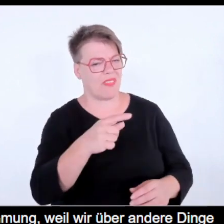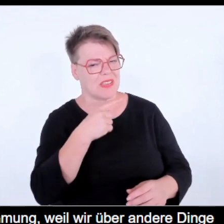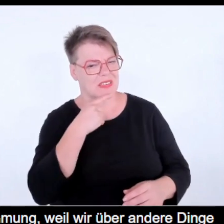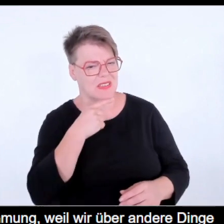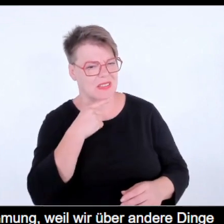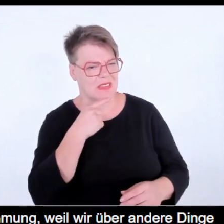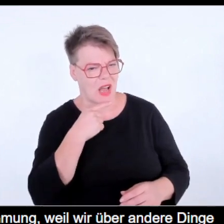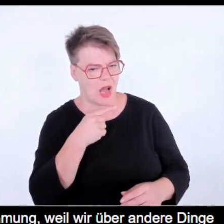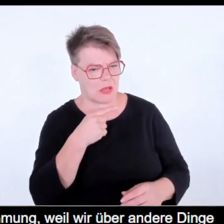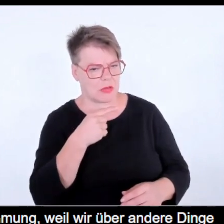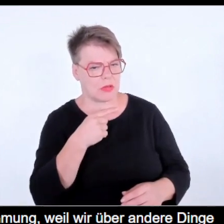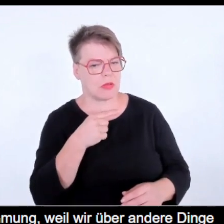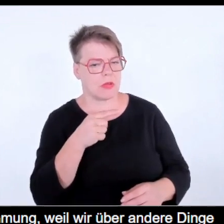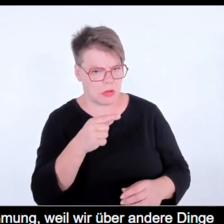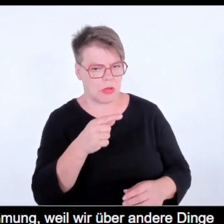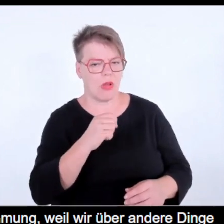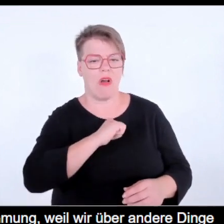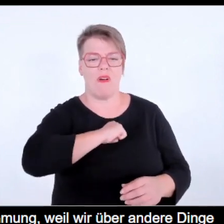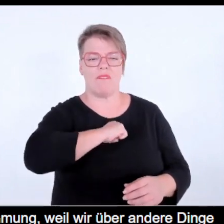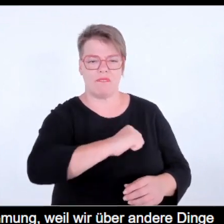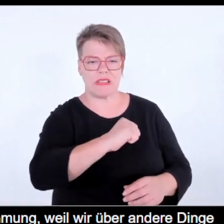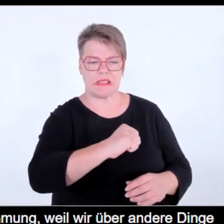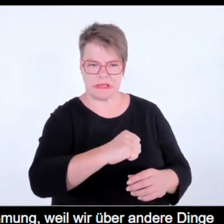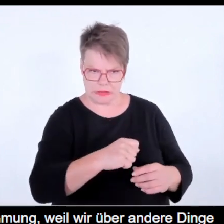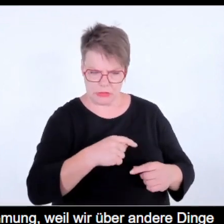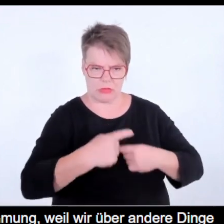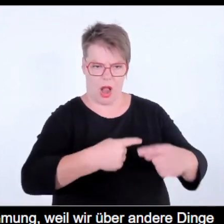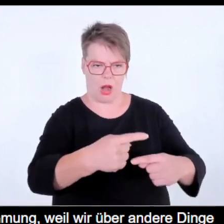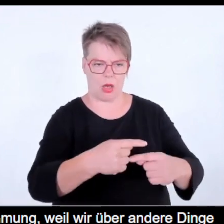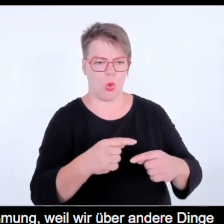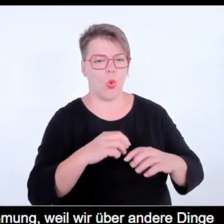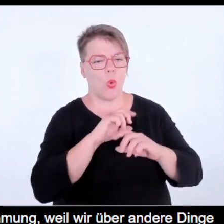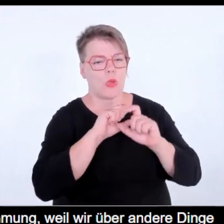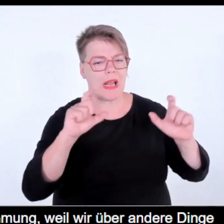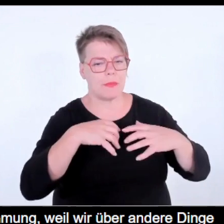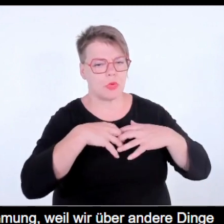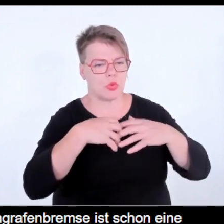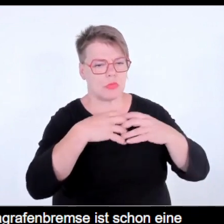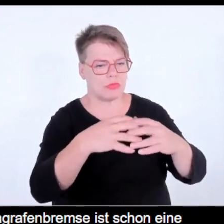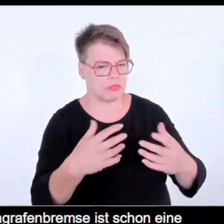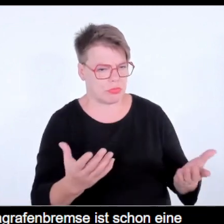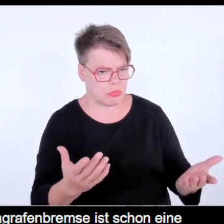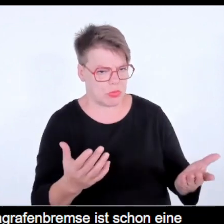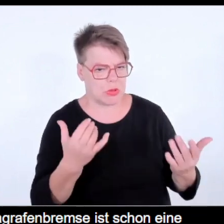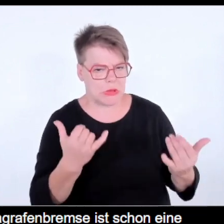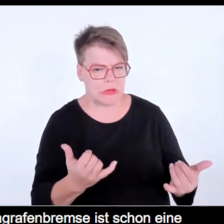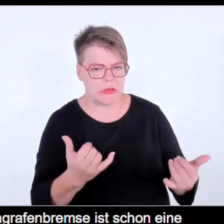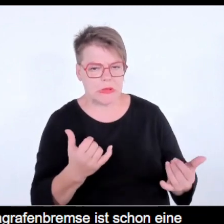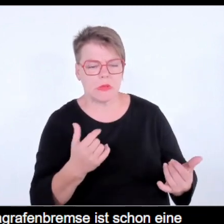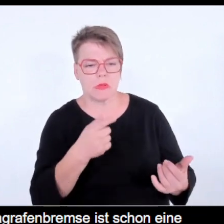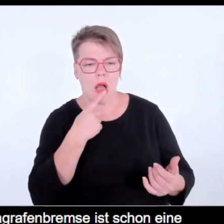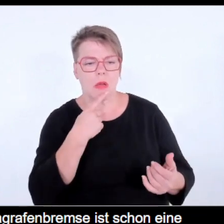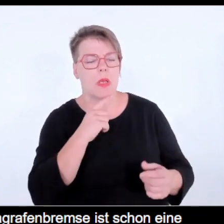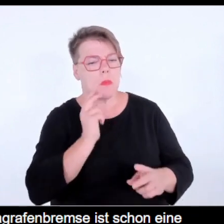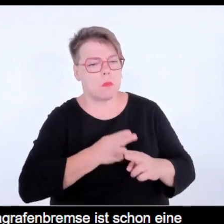beim zuständigen Wirtschaftsministerium gebeten, da auch einen engagierteren Plan vorzulegen bei dem Thema. Man ist dran und man arbeitet daran.